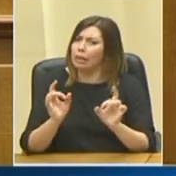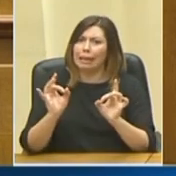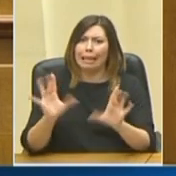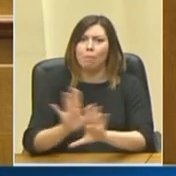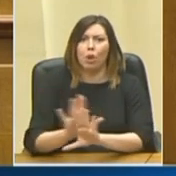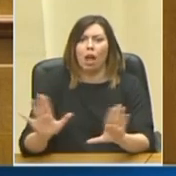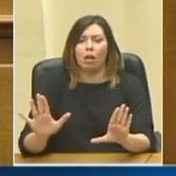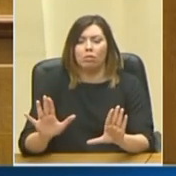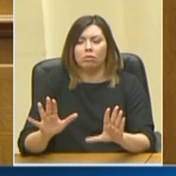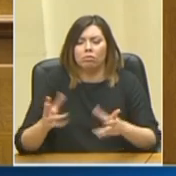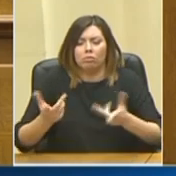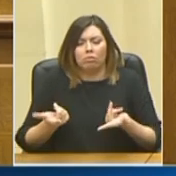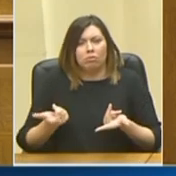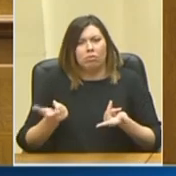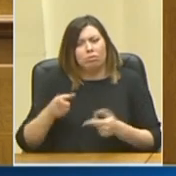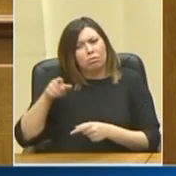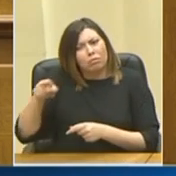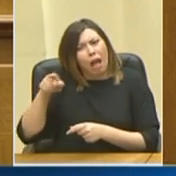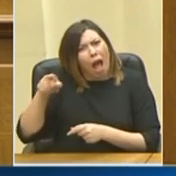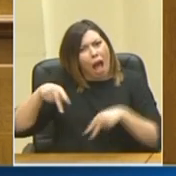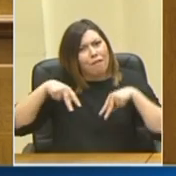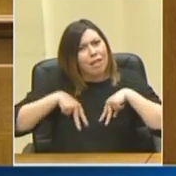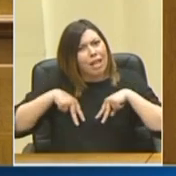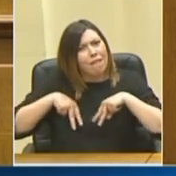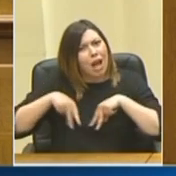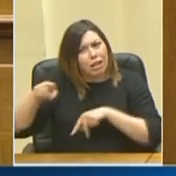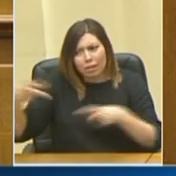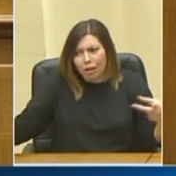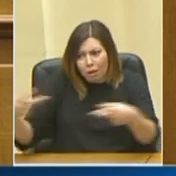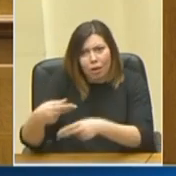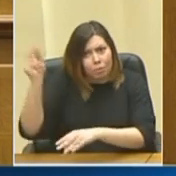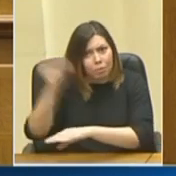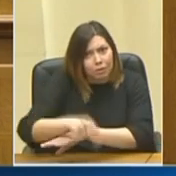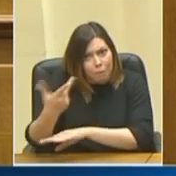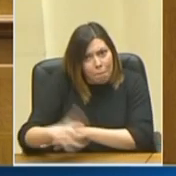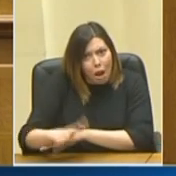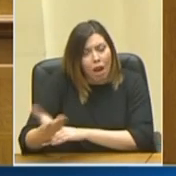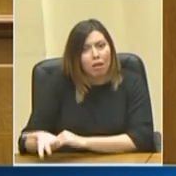Μα τις περικοπές αυτή η κυβέρνηση τις ψήφισε.